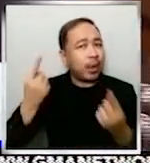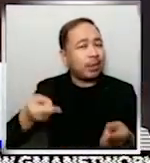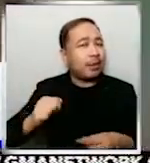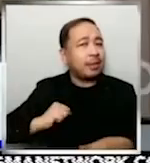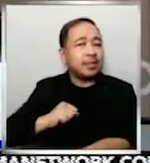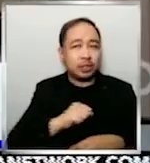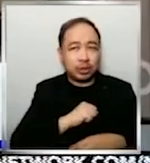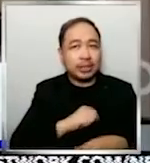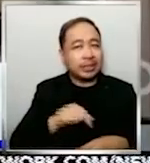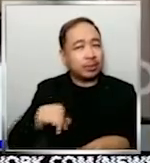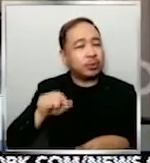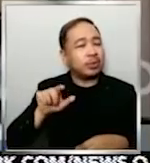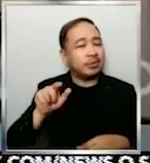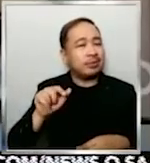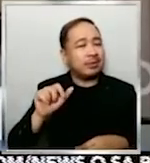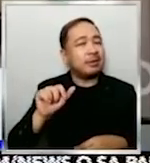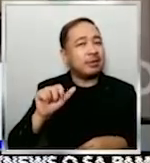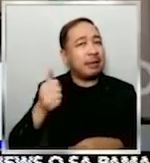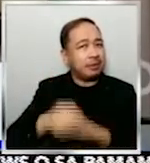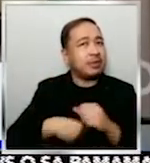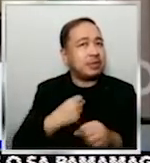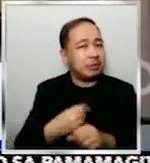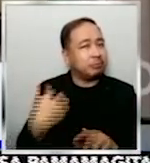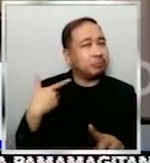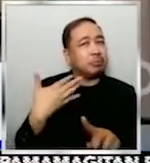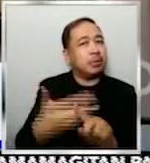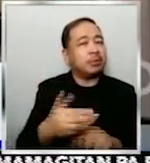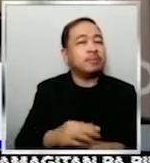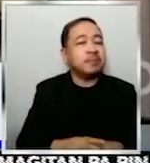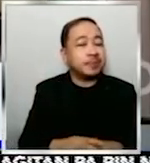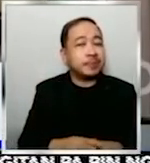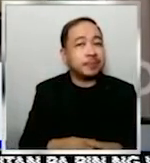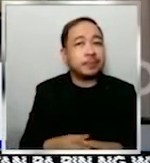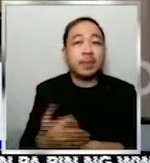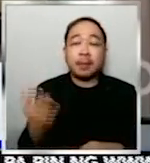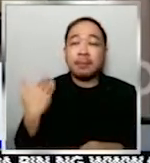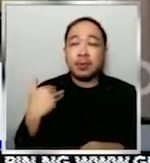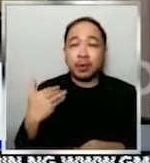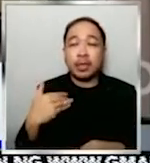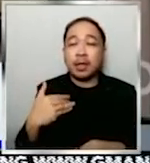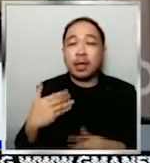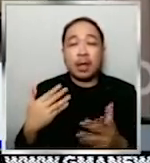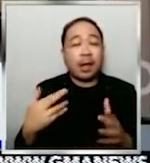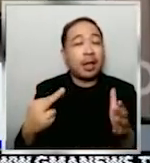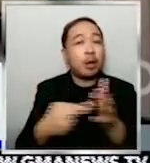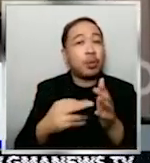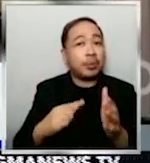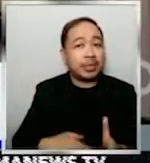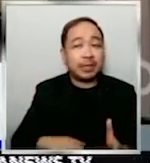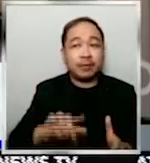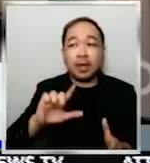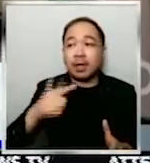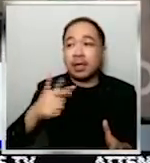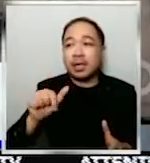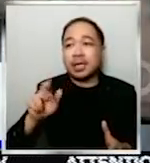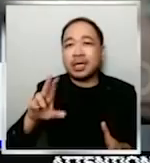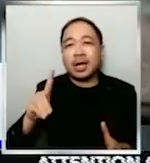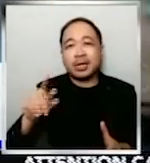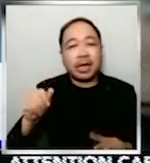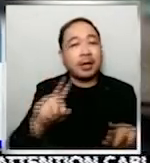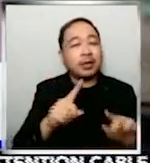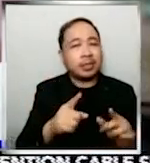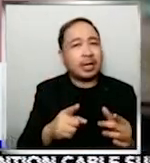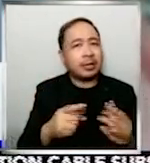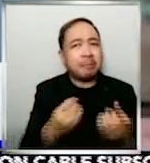dekada. Nakausap online ni Deputy Speaker at Antique Congresswoman Lauren Legarda ang ilang young climate leaders, kung saan